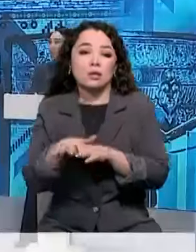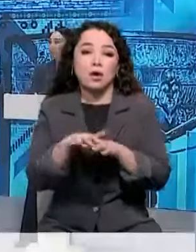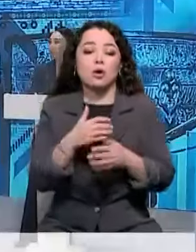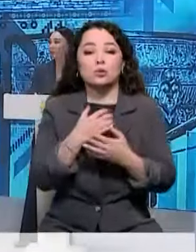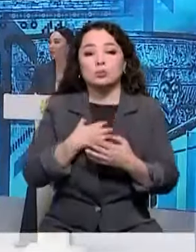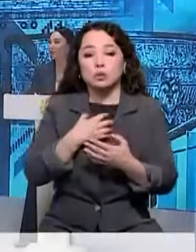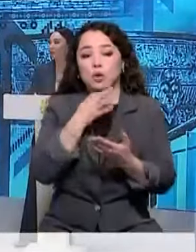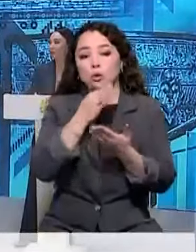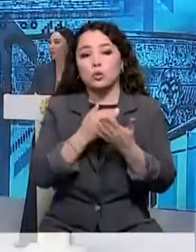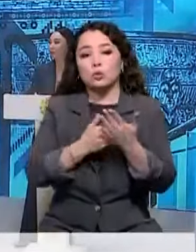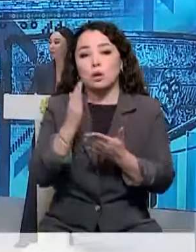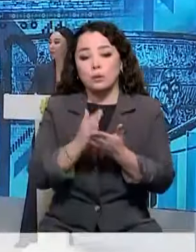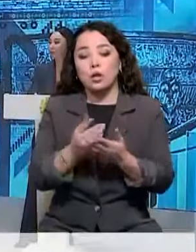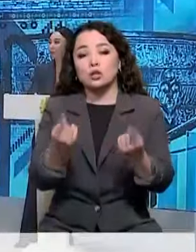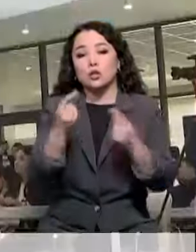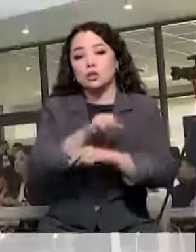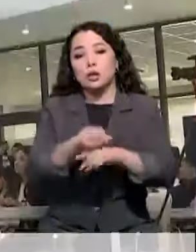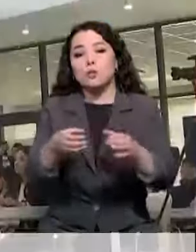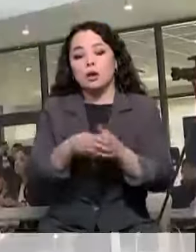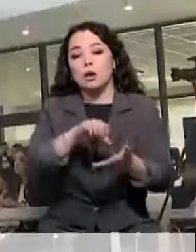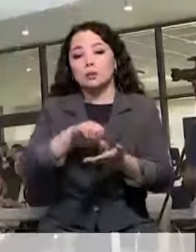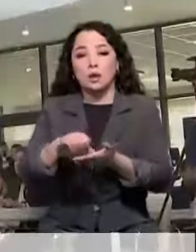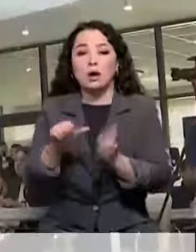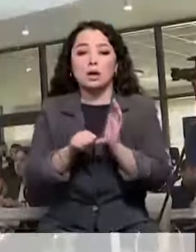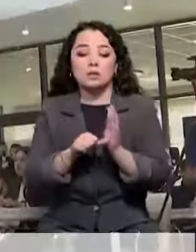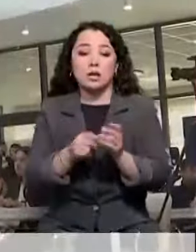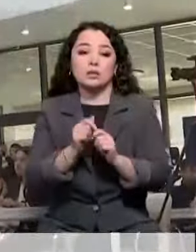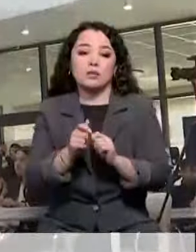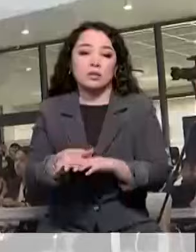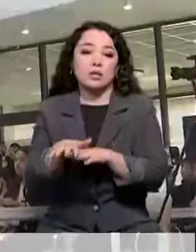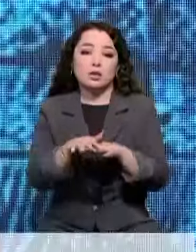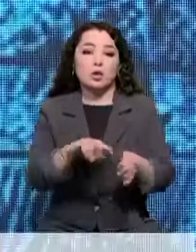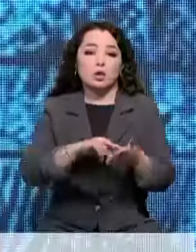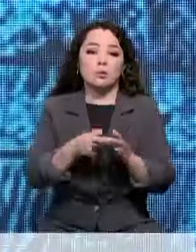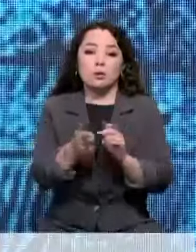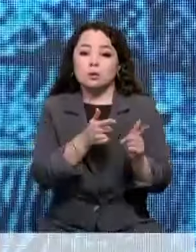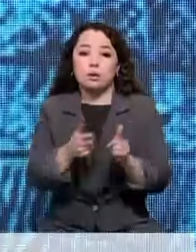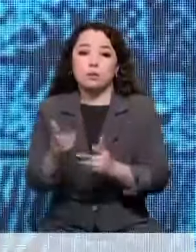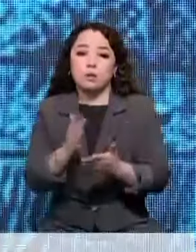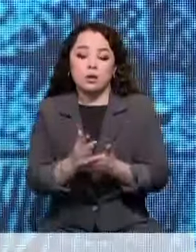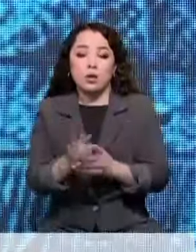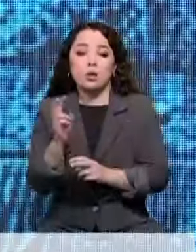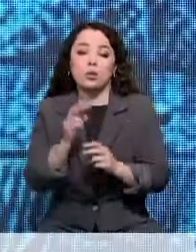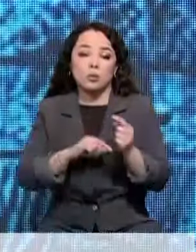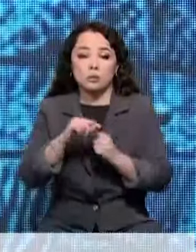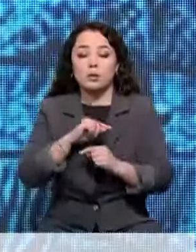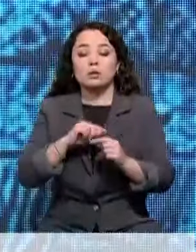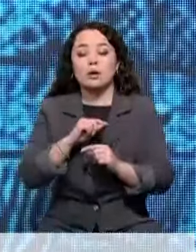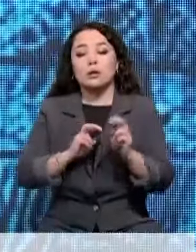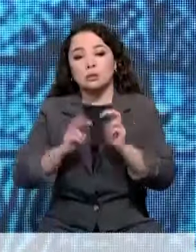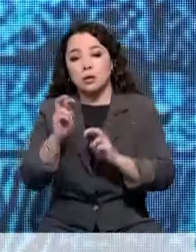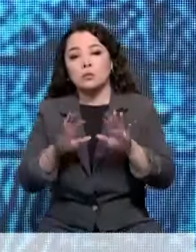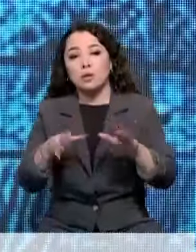өтті. Биыл шетелдік алпауыт компаниялардың қатысуымен 6 инвестициялық жоба жүзеге асырылды. Атап айтқанда, өнеркәсіп жылыжай